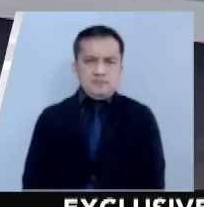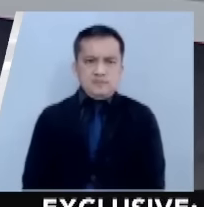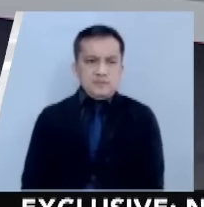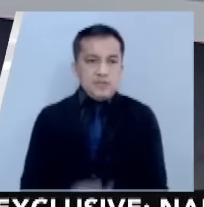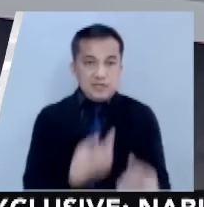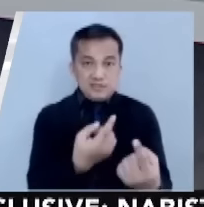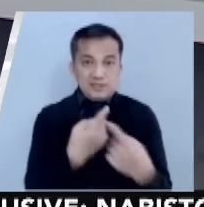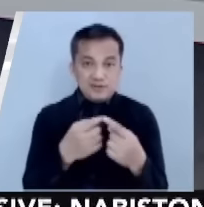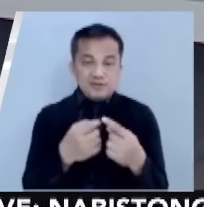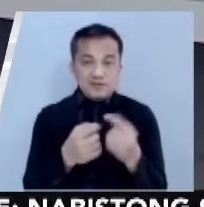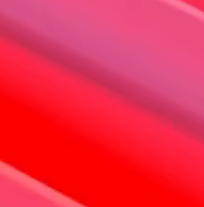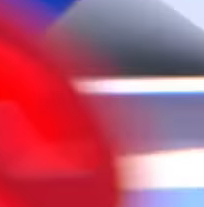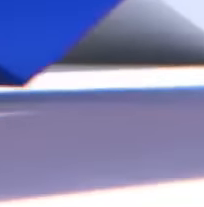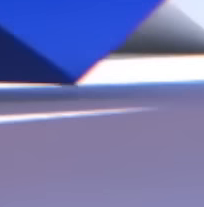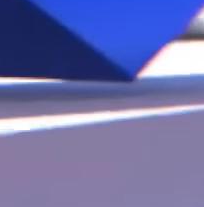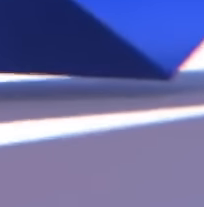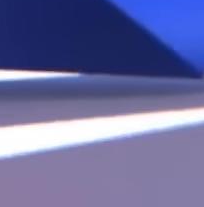sa pagtutok ni Mariz Umali.